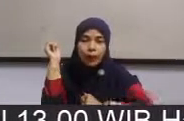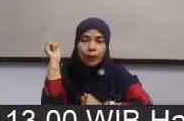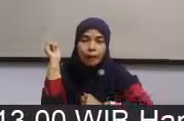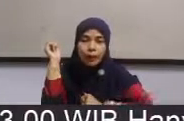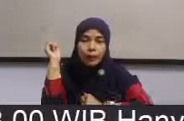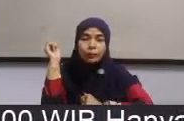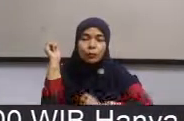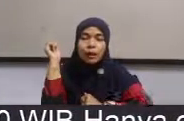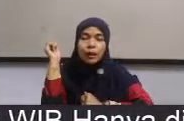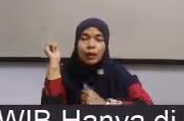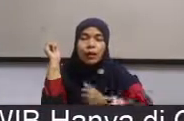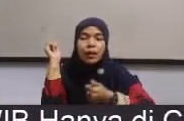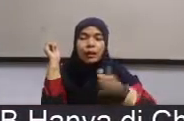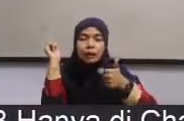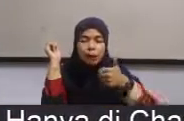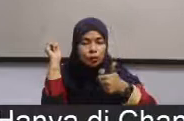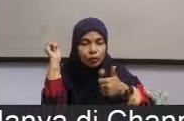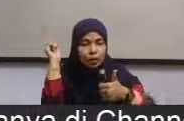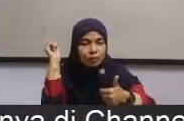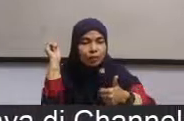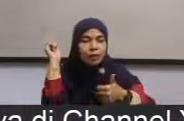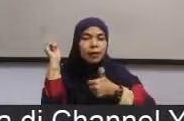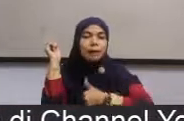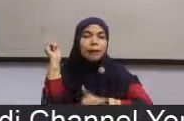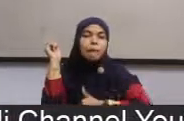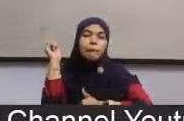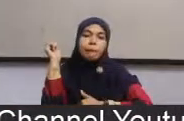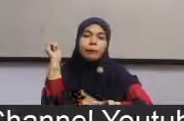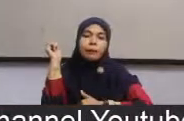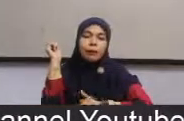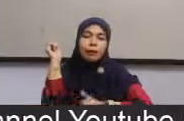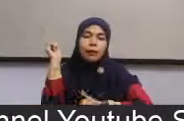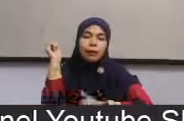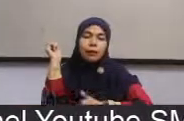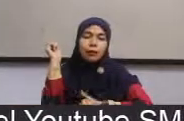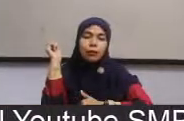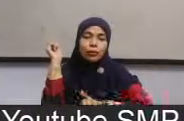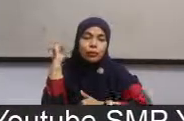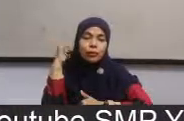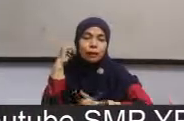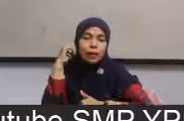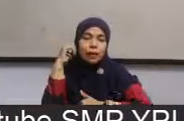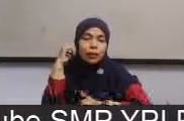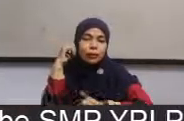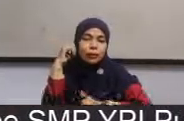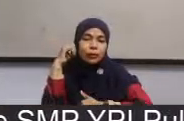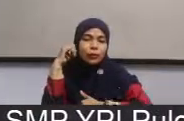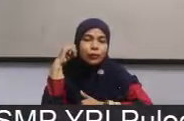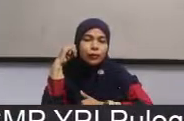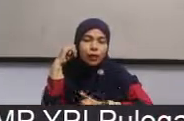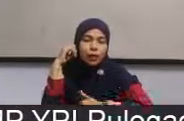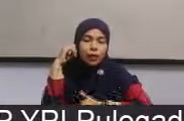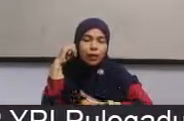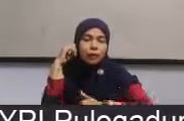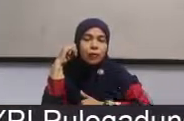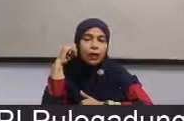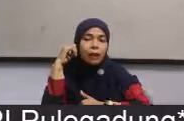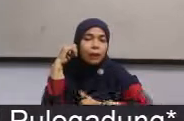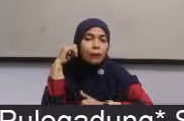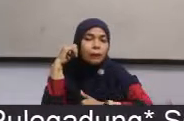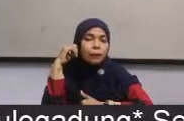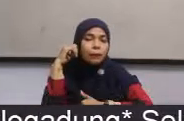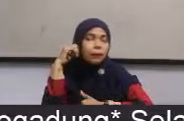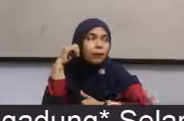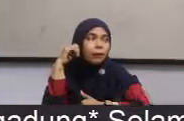dengan Apa sumber daya manusianya ya terutama sumberdaya manusia Si Adi